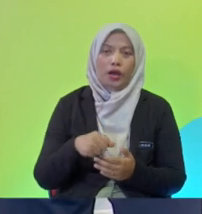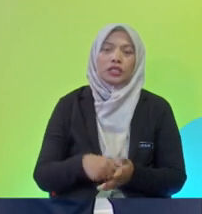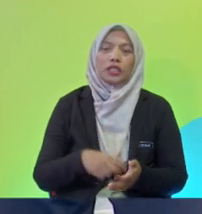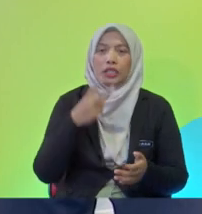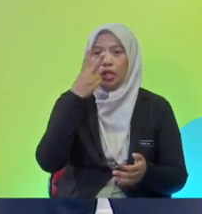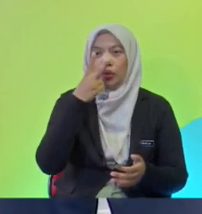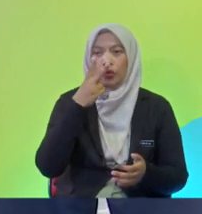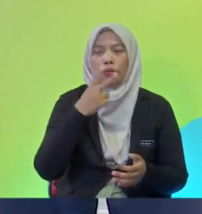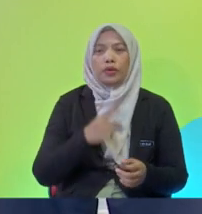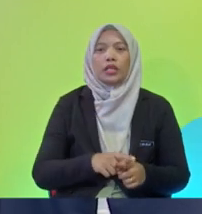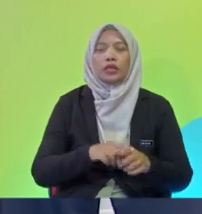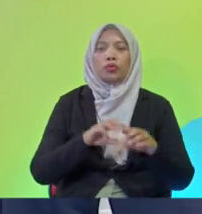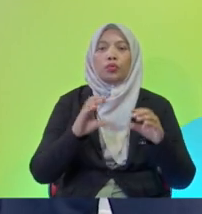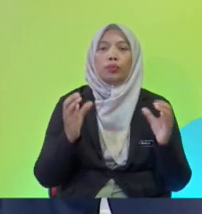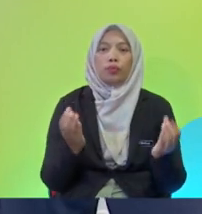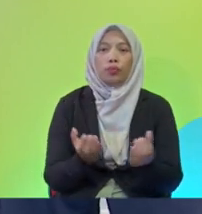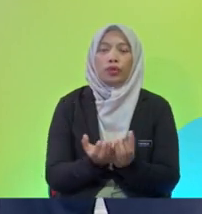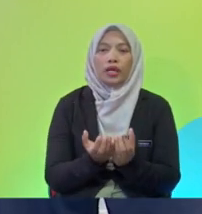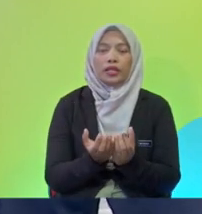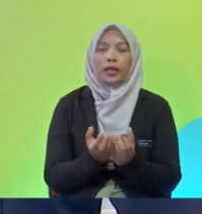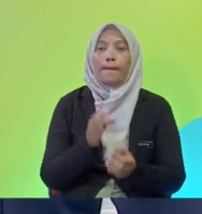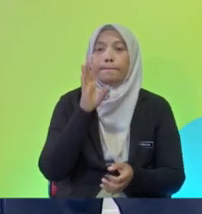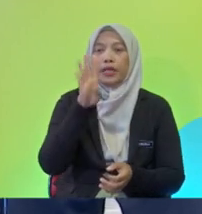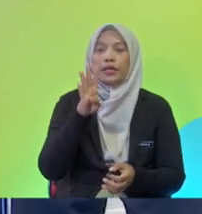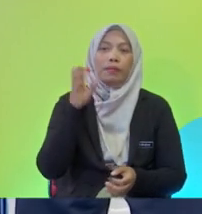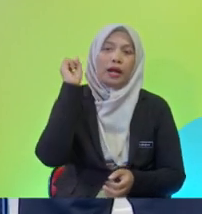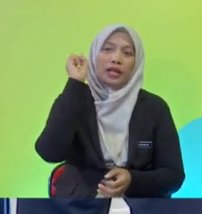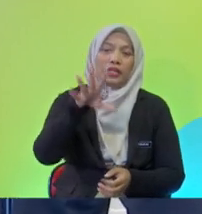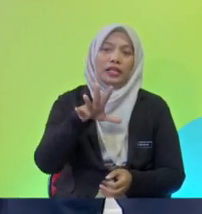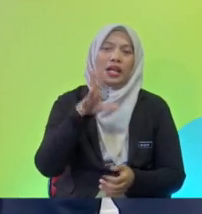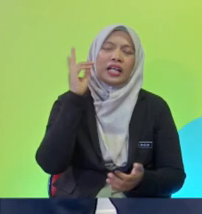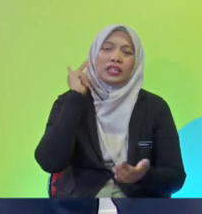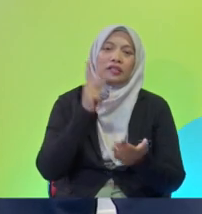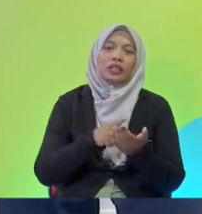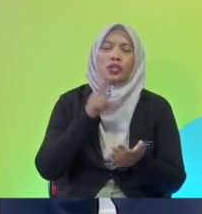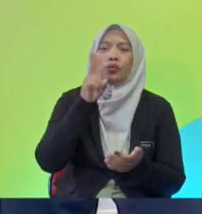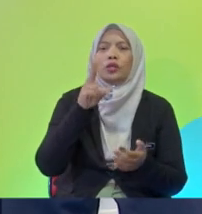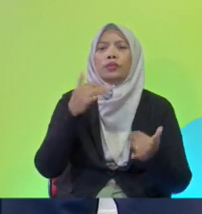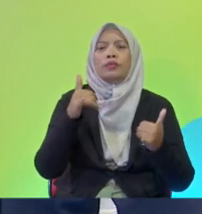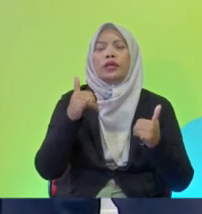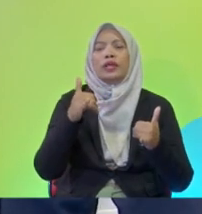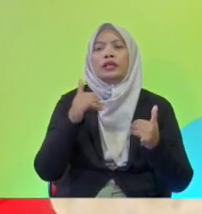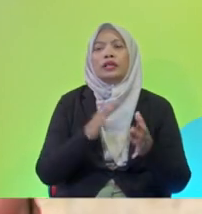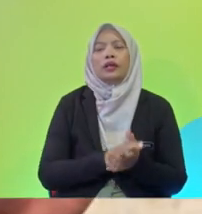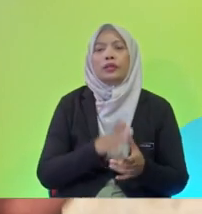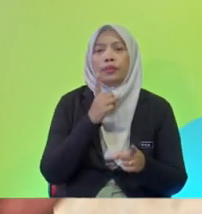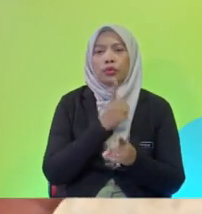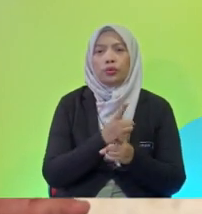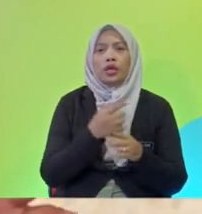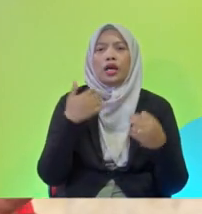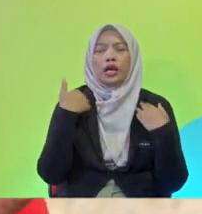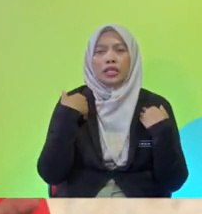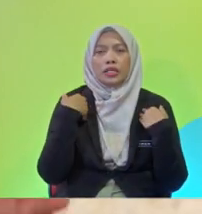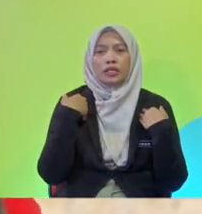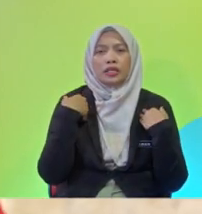okay. Bila tim B cikgu buat satu balingan, okay. Tapi terkena dua-dua pemain, dua-dua keluar cikgu. Betul, ada